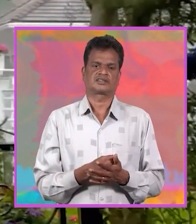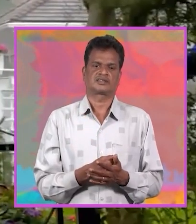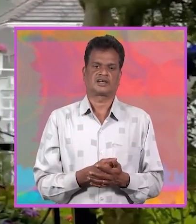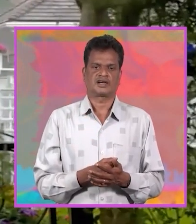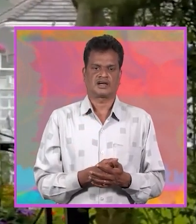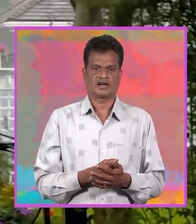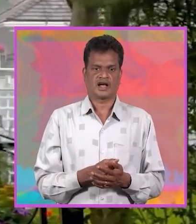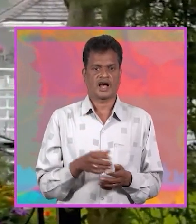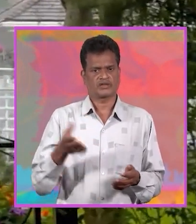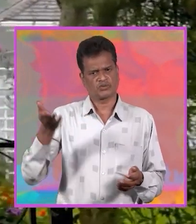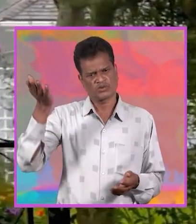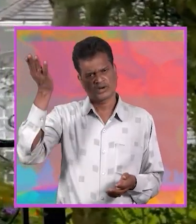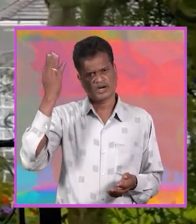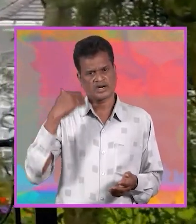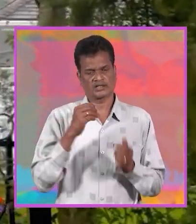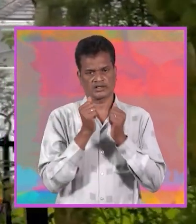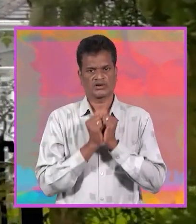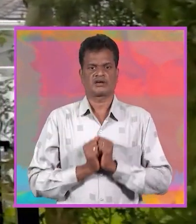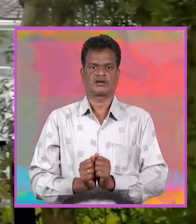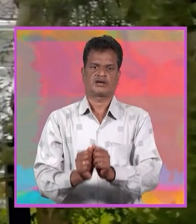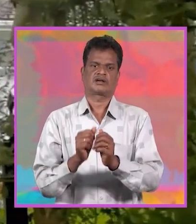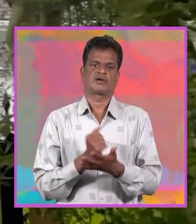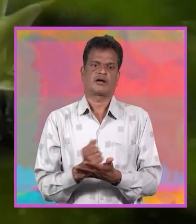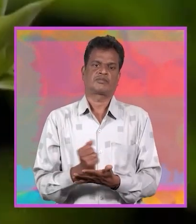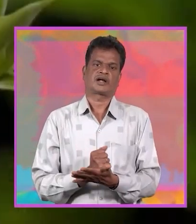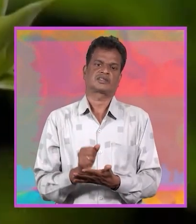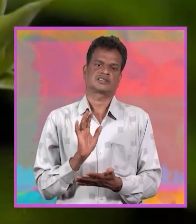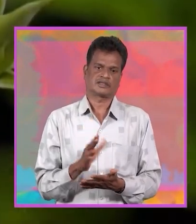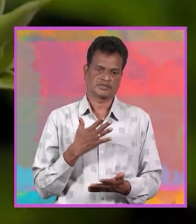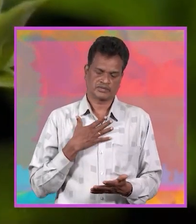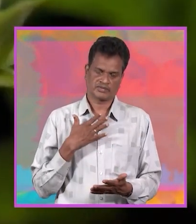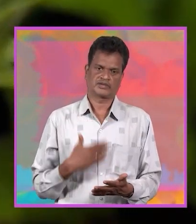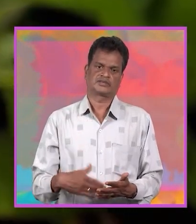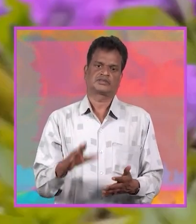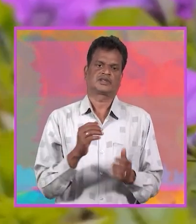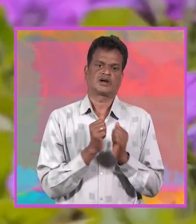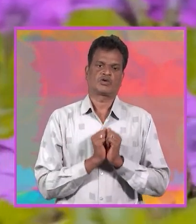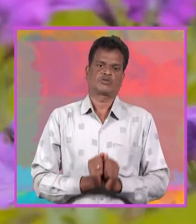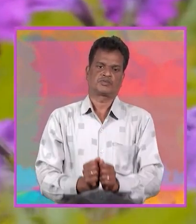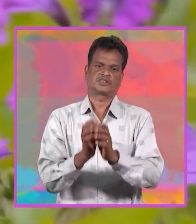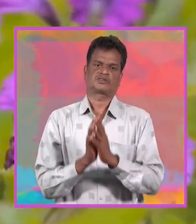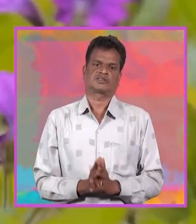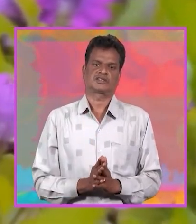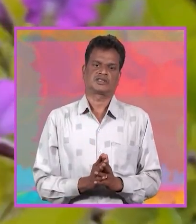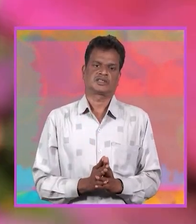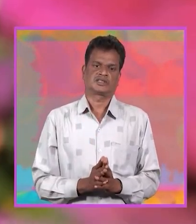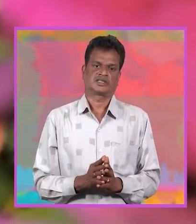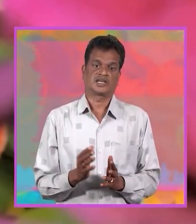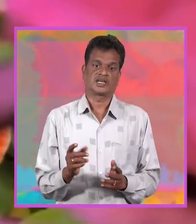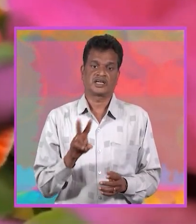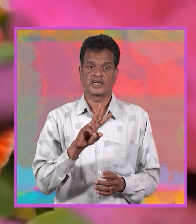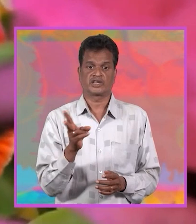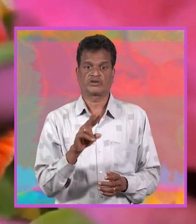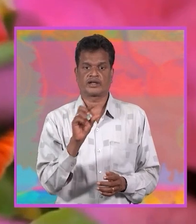மரபு. மரபை நம்ம முன்னோர்கள் என்ன பயன்படுத்தினார்களோ அதை நாமும் அப்படியே பின்பற்றுவது இடுகுறி பெயர். இது ஒரு மரபு